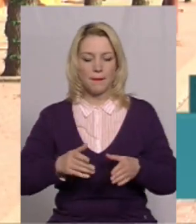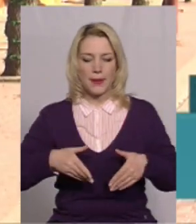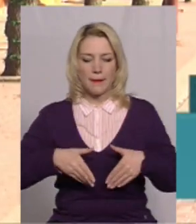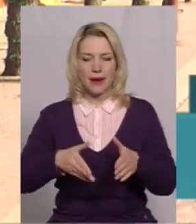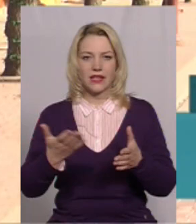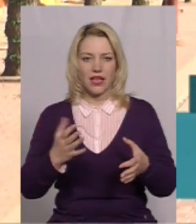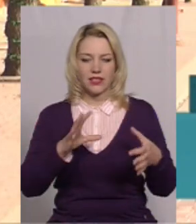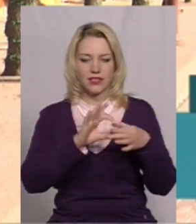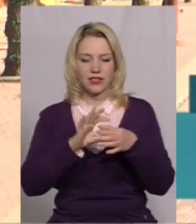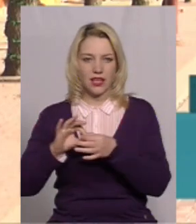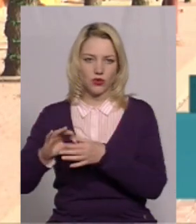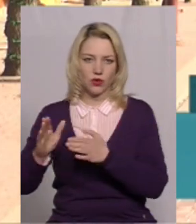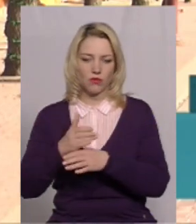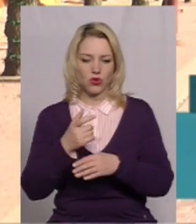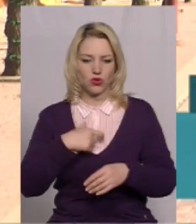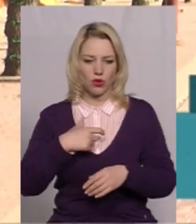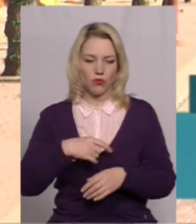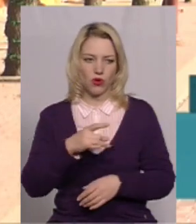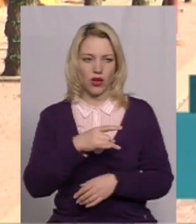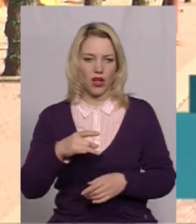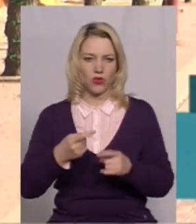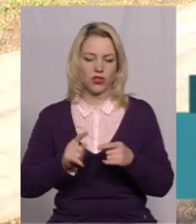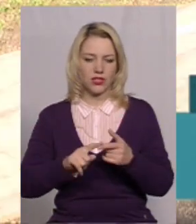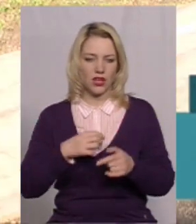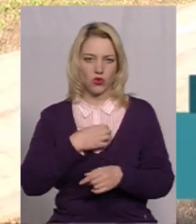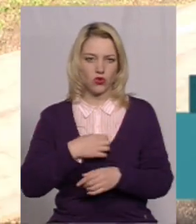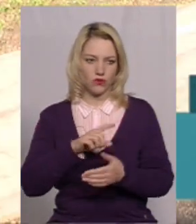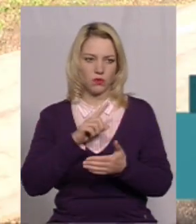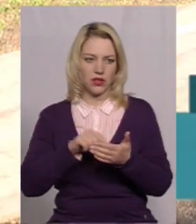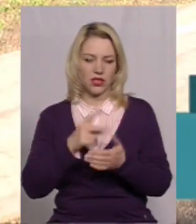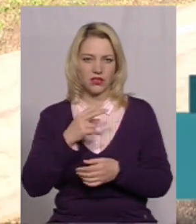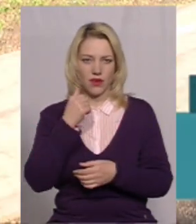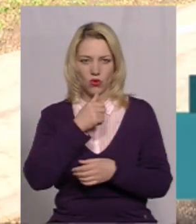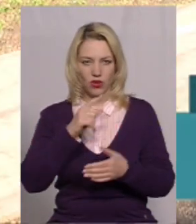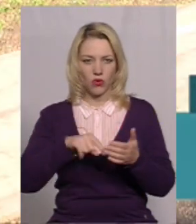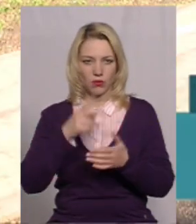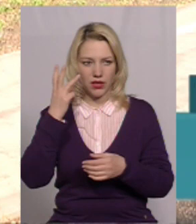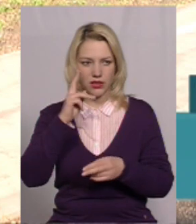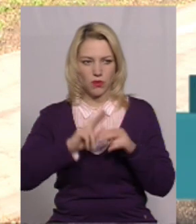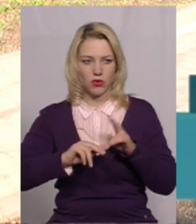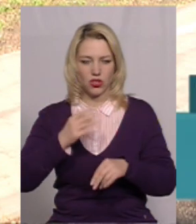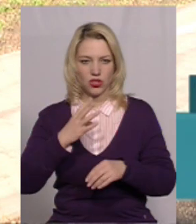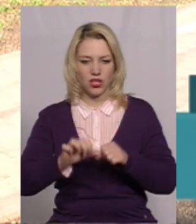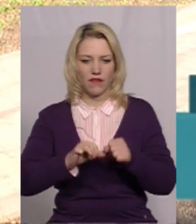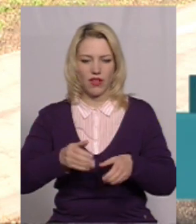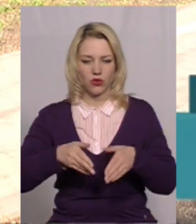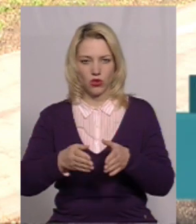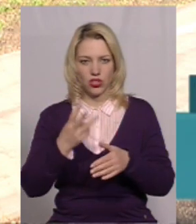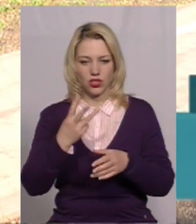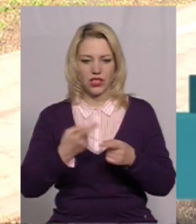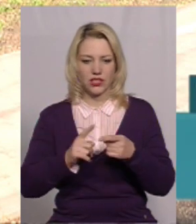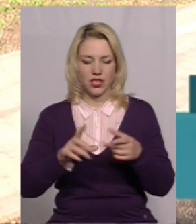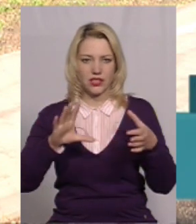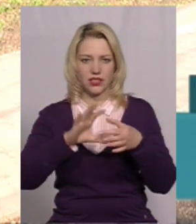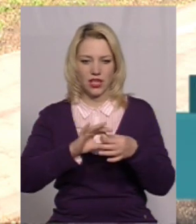які з'єднуватимуть між собою мікрорайони. Це ключові питання. За два роки у Хмельницькому побудували 4 велодоріжки. 3 з них з'єднують